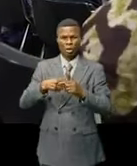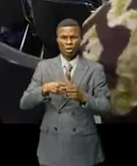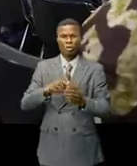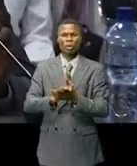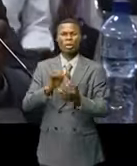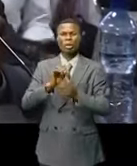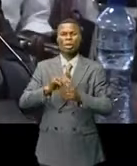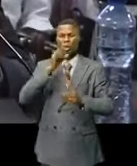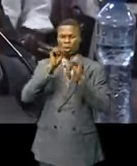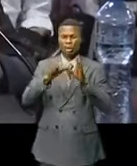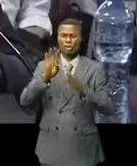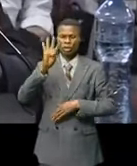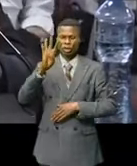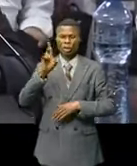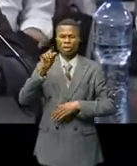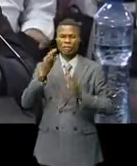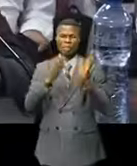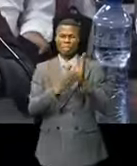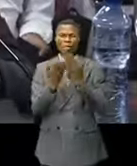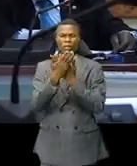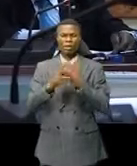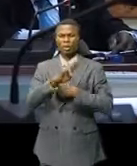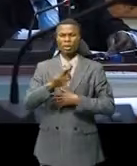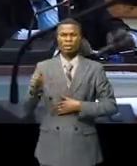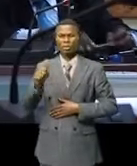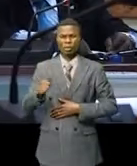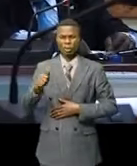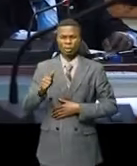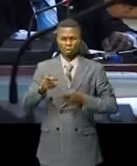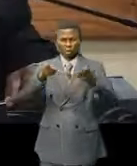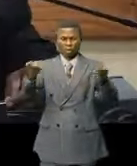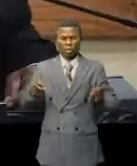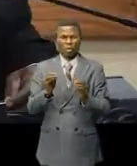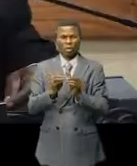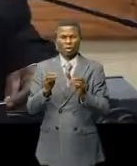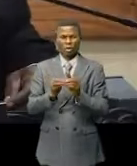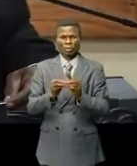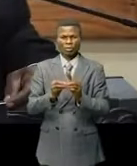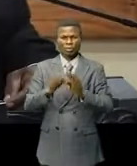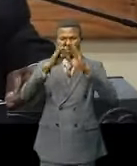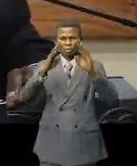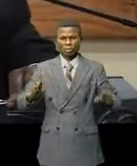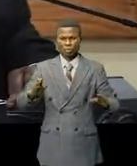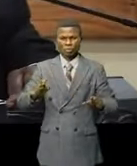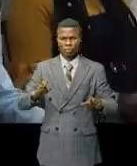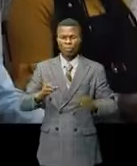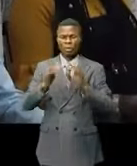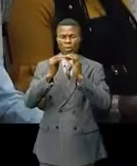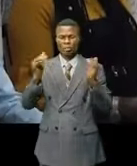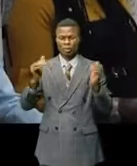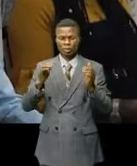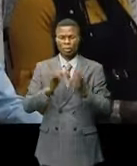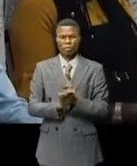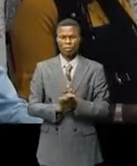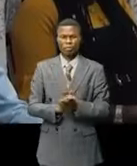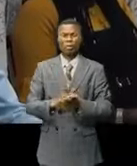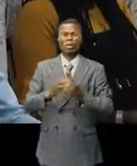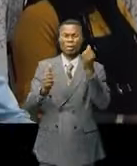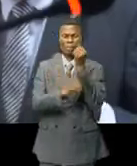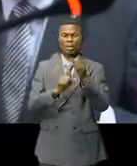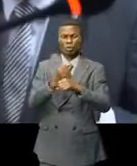baptismaux ce jeudi 29 juillet 2021 à la salle des réunions de l'immeuble Reine de la Paix. L'auteur tente